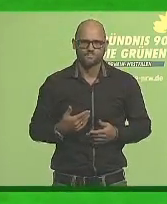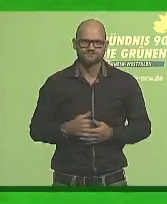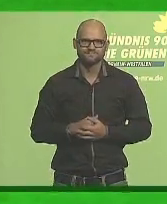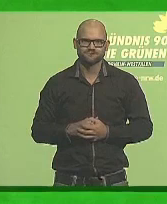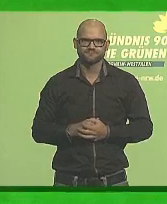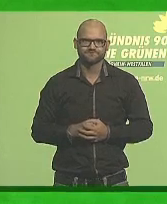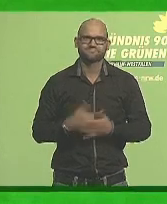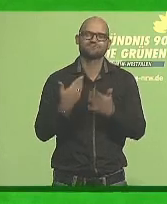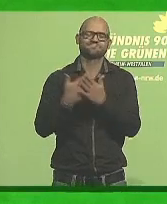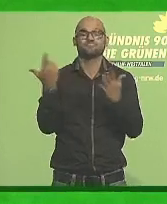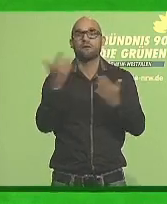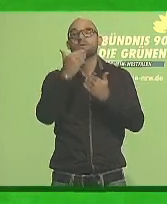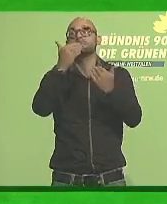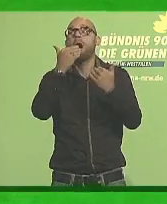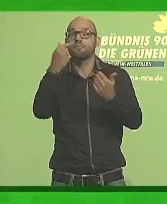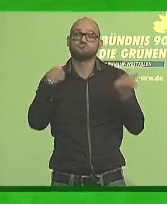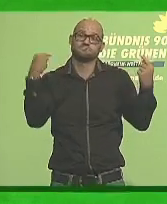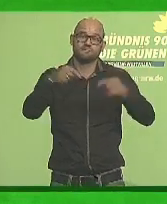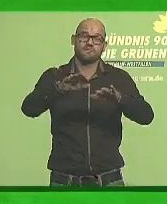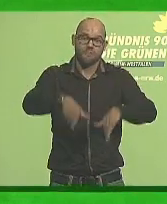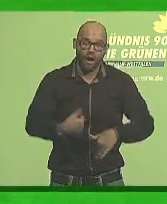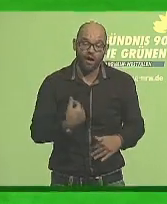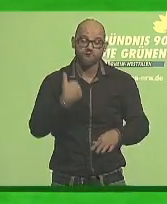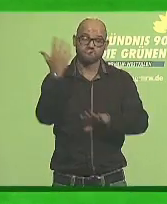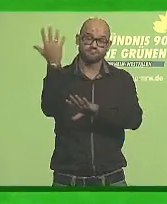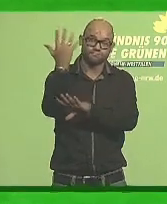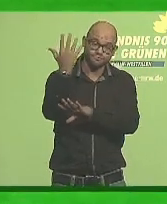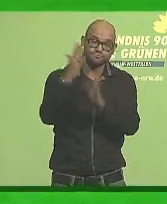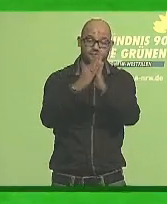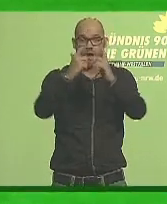um die ihr mich netterweise gebeten habt.